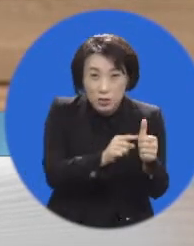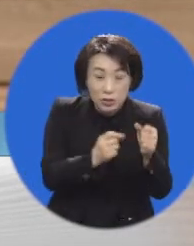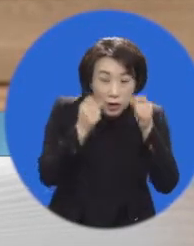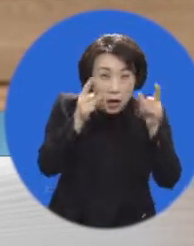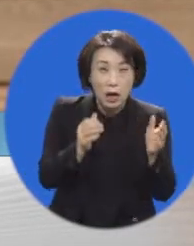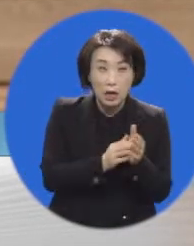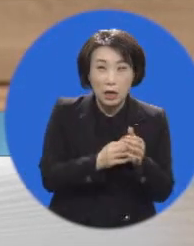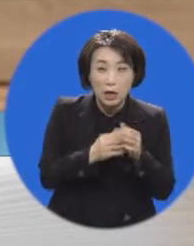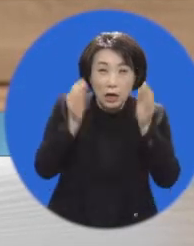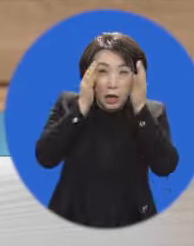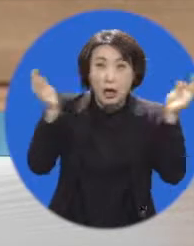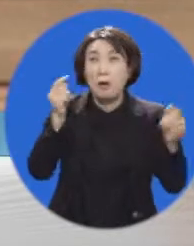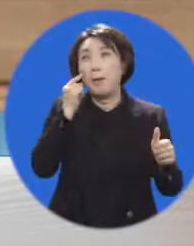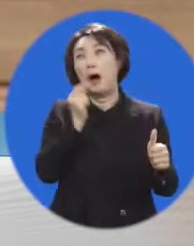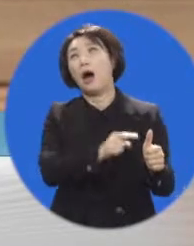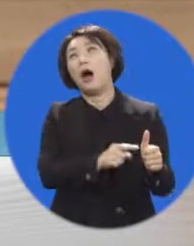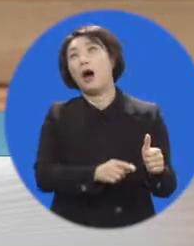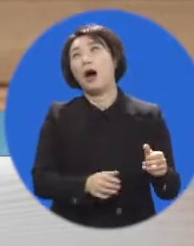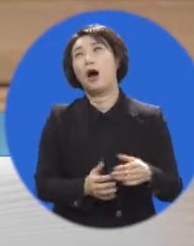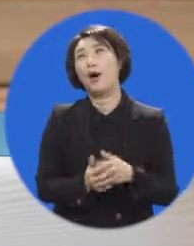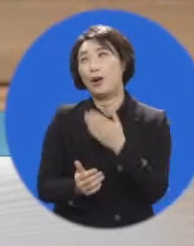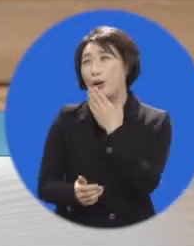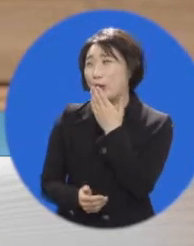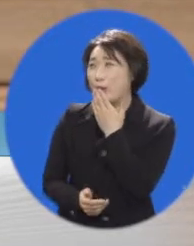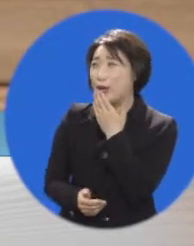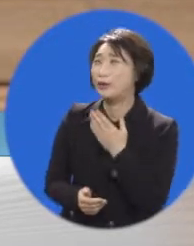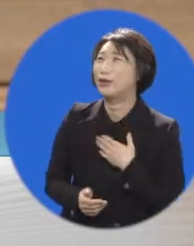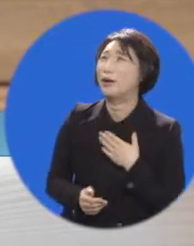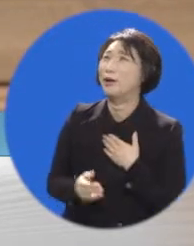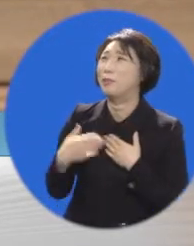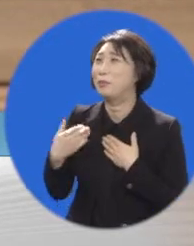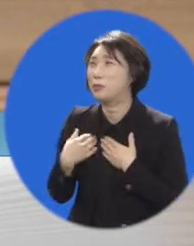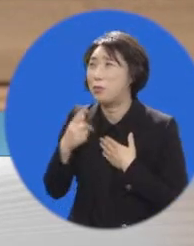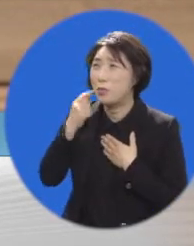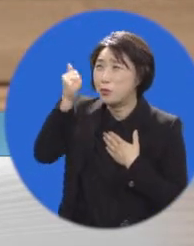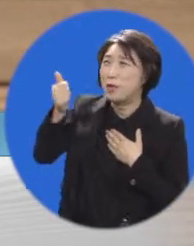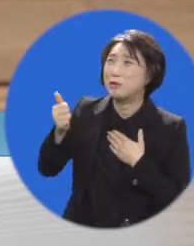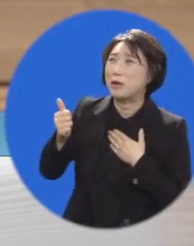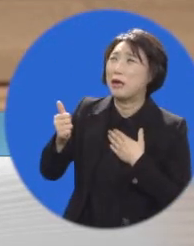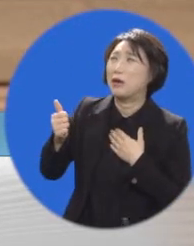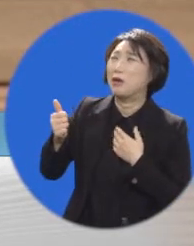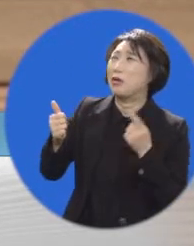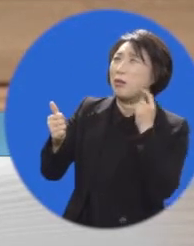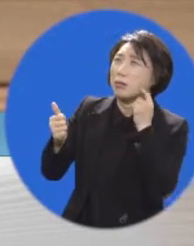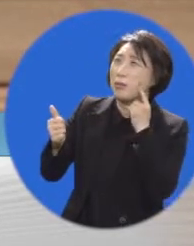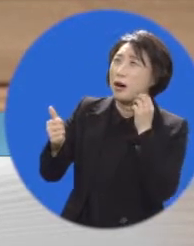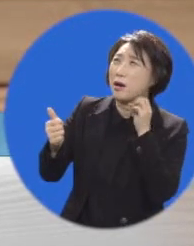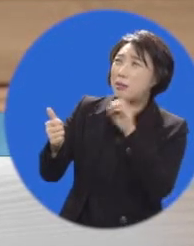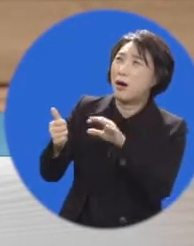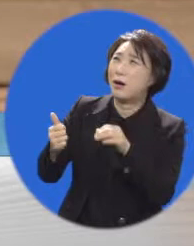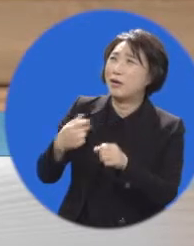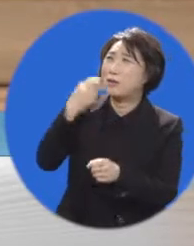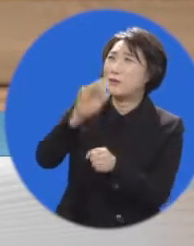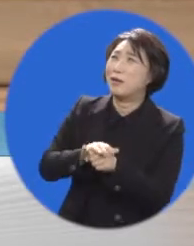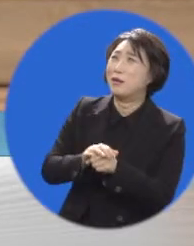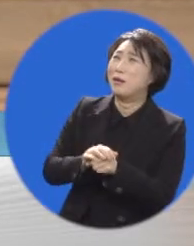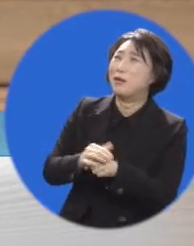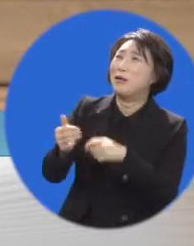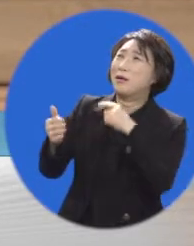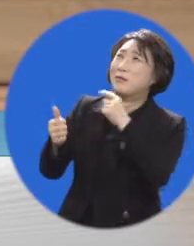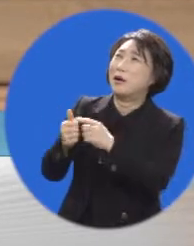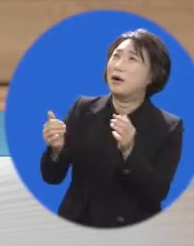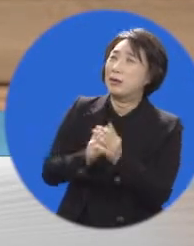나도 눈이 열리면 내가 모르고 목사님을 함부로 거짓말하고 그렇게 했구나, 내 남말